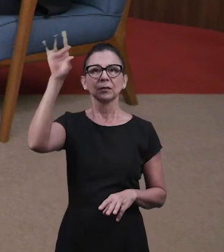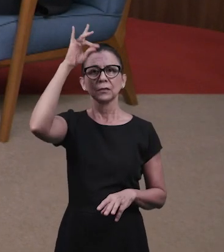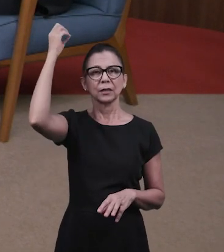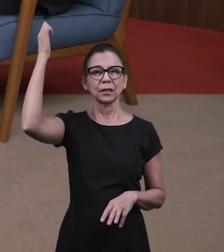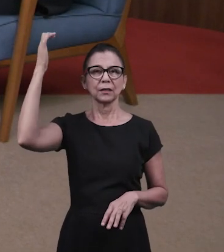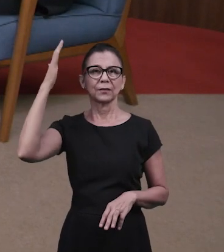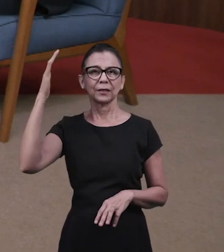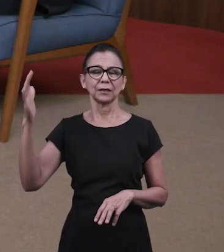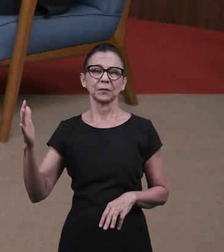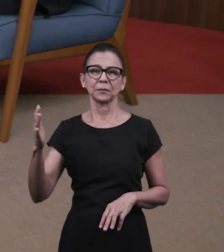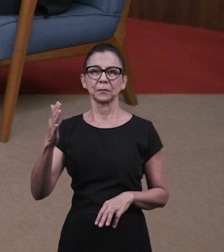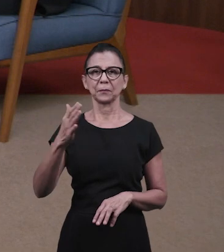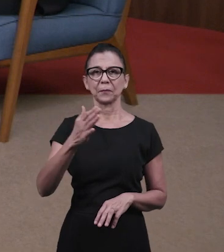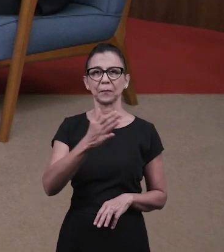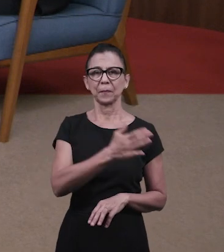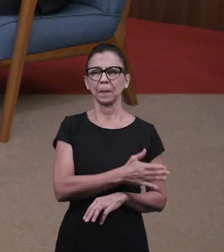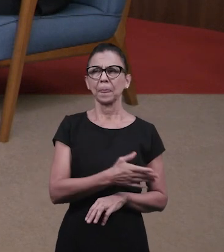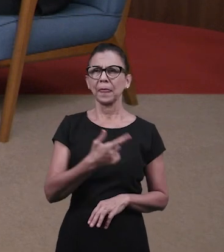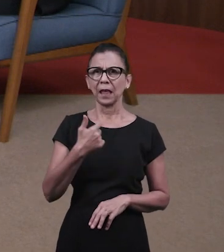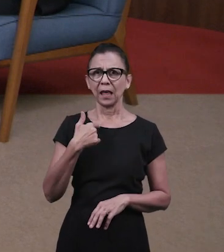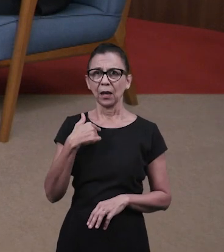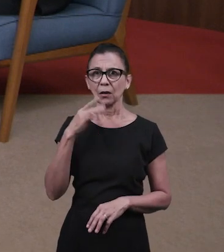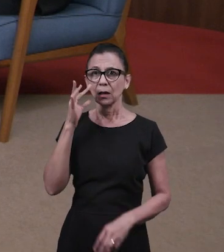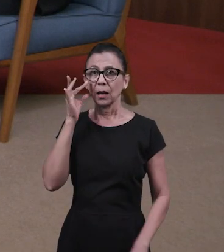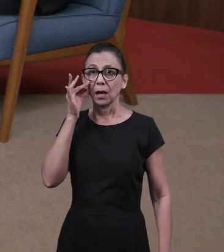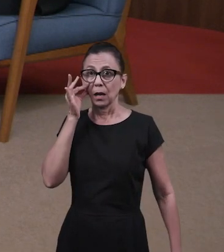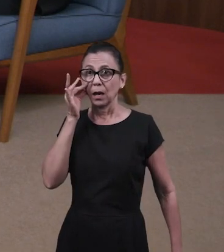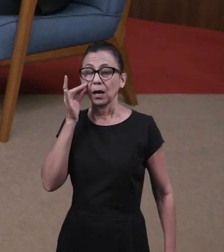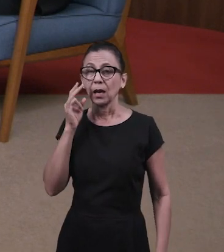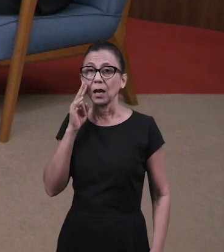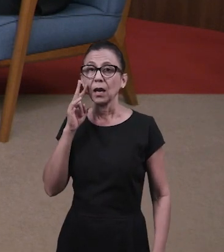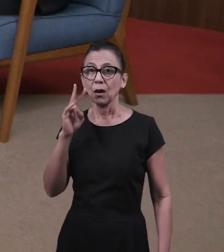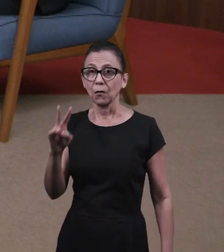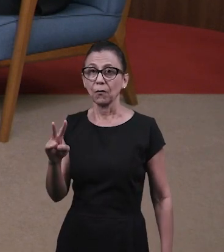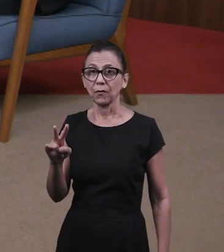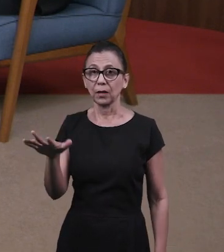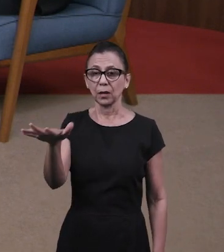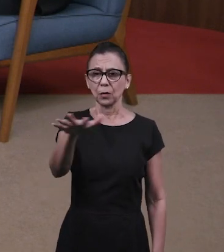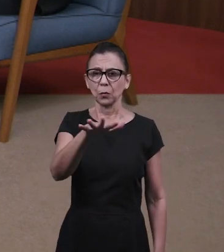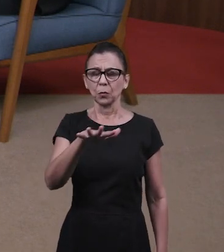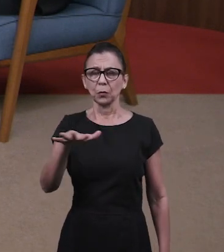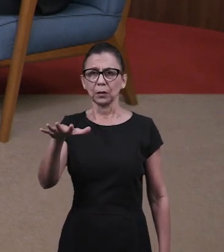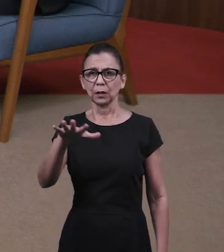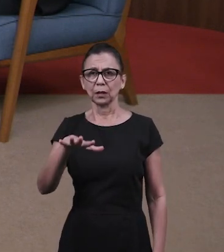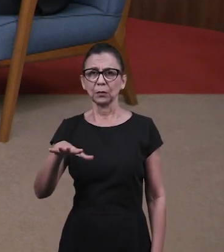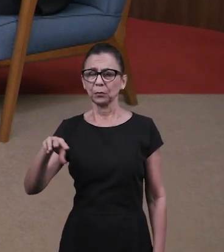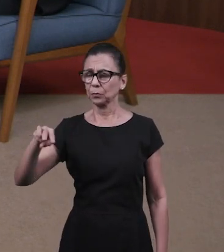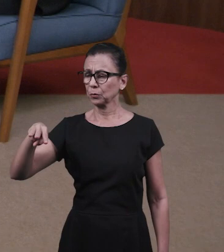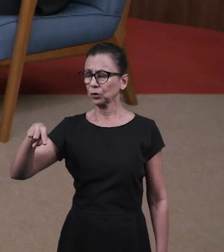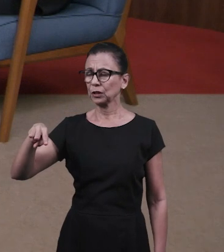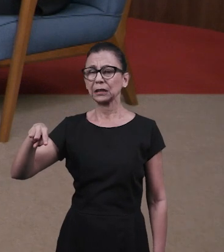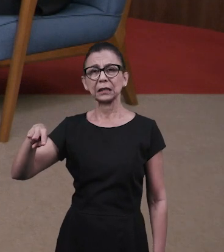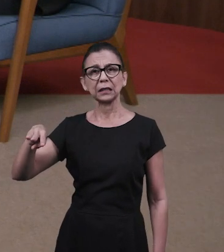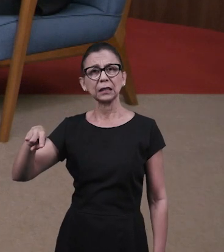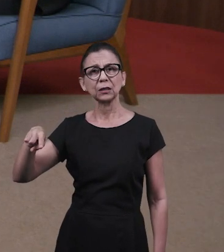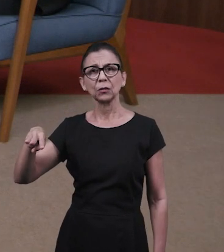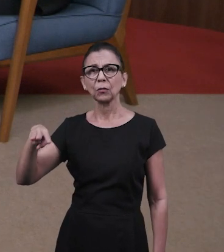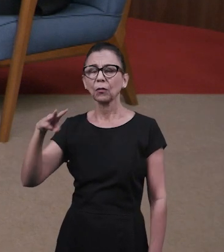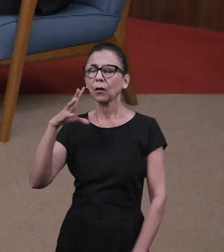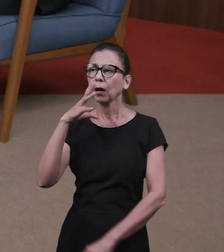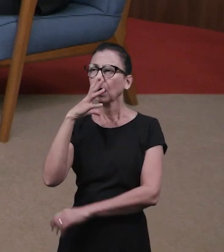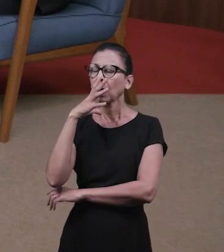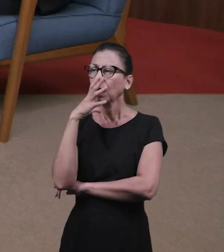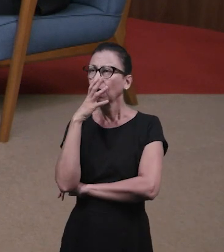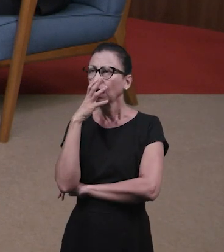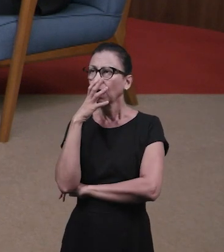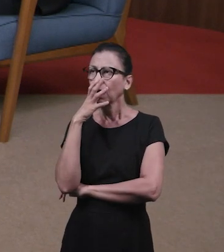déjà l'opportunité de voir un champ de blé dans la période de la moisson. C'est une beauté